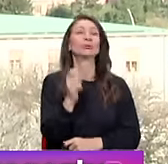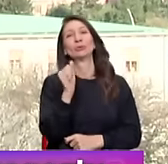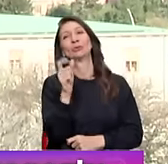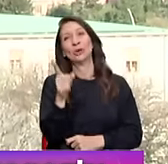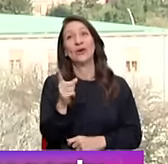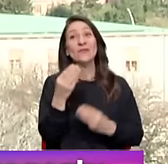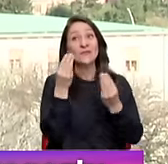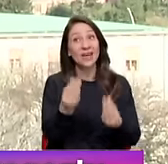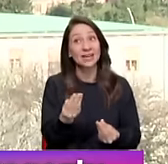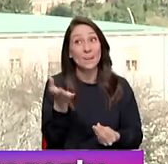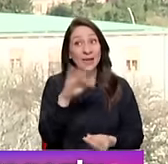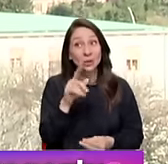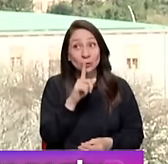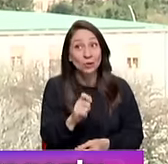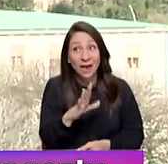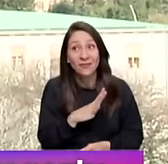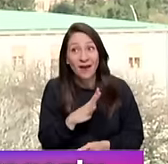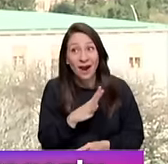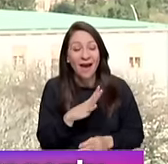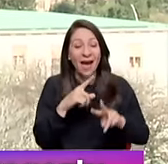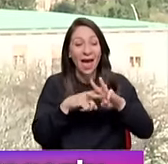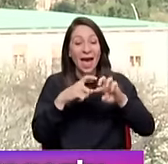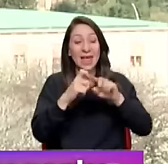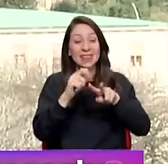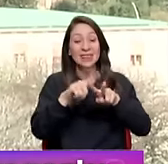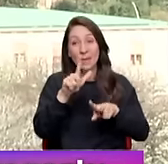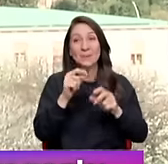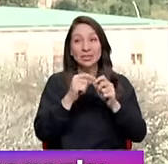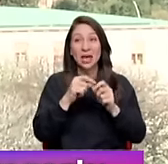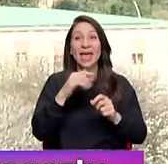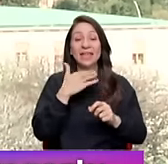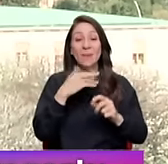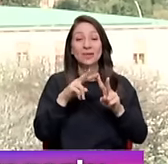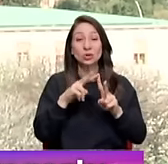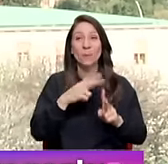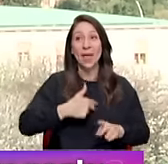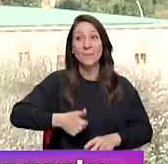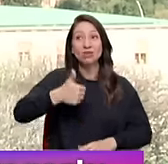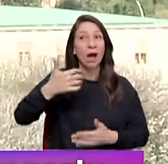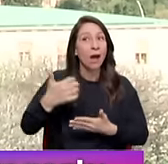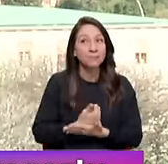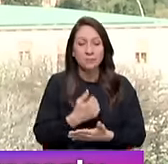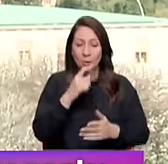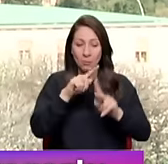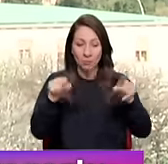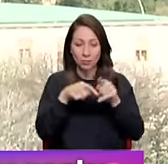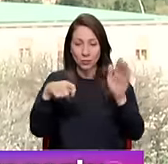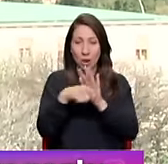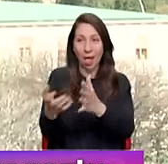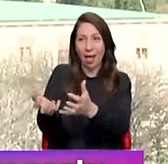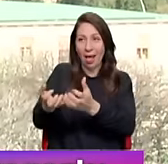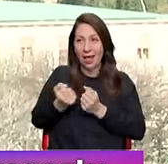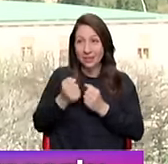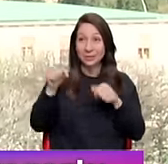tuttu. Verdiği başka sözler de var. Erdal Beşikçioğlu'nun Etimesgut belediye başkanı seçildi. Mazbatasını aldı. Şimdi